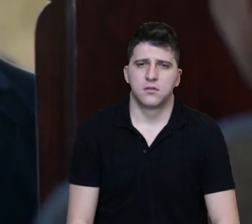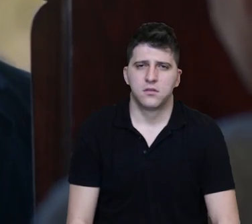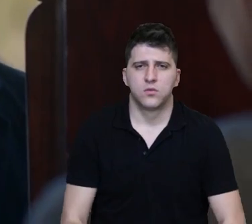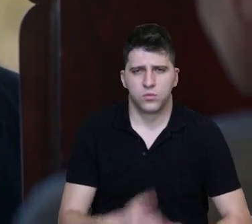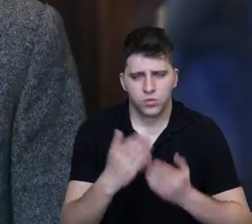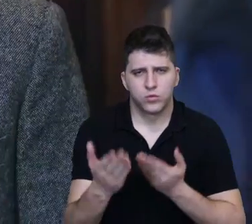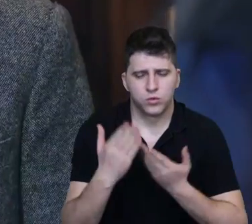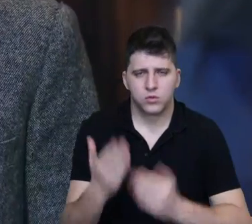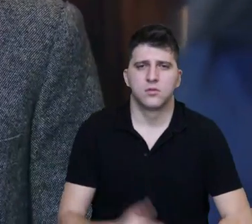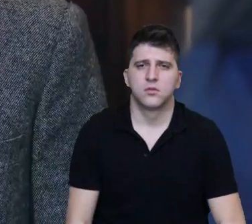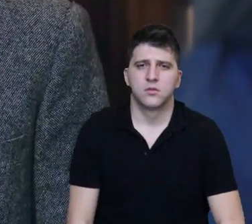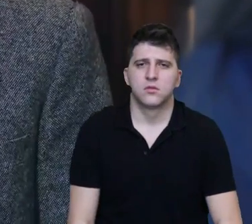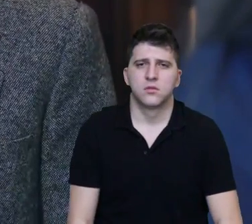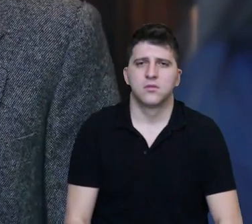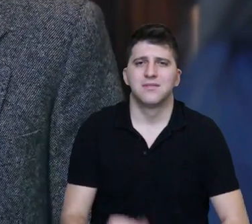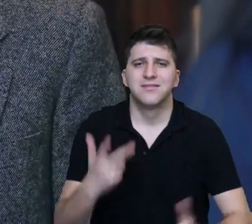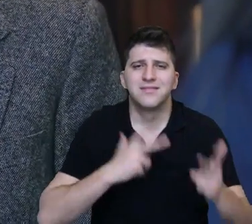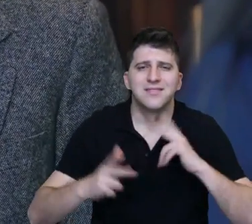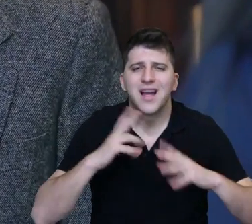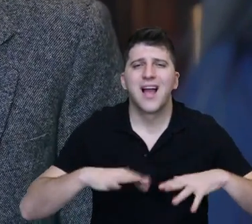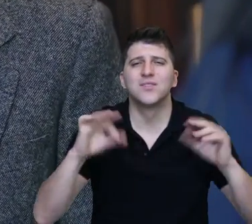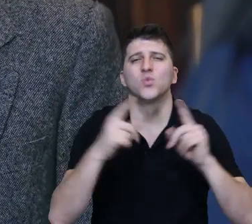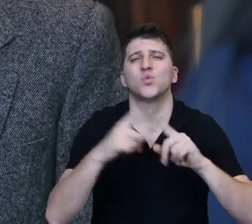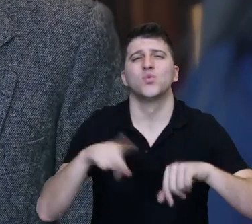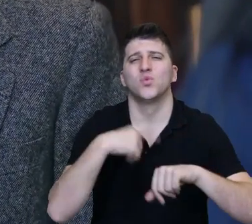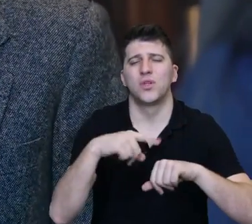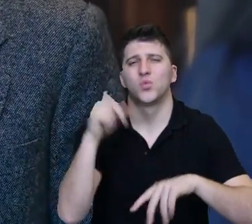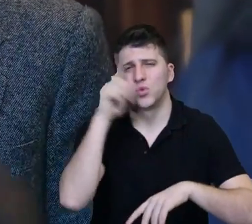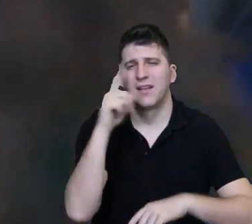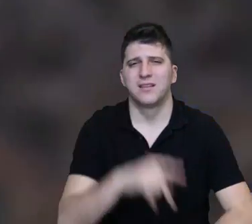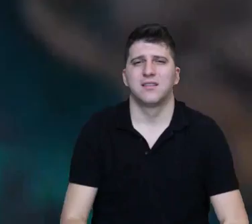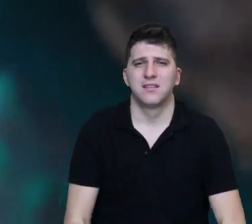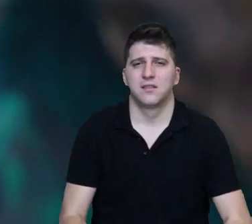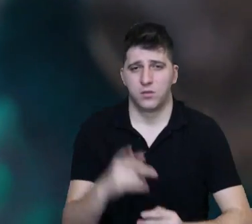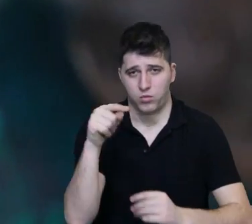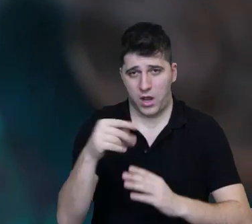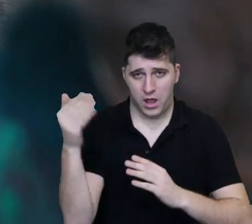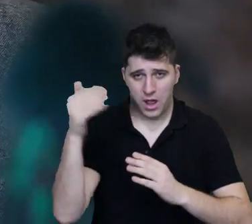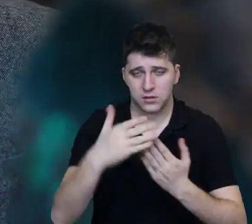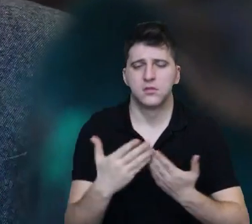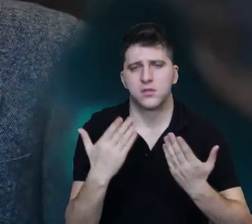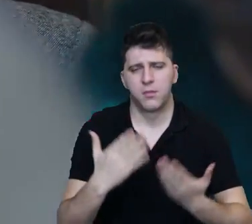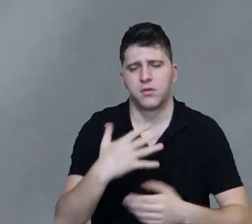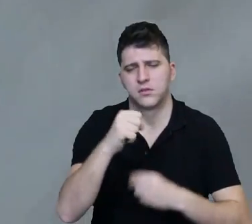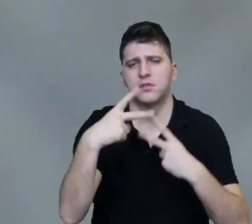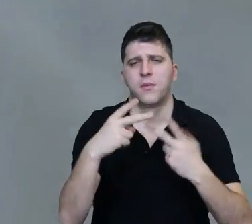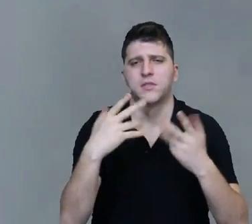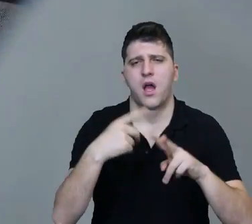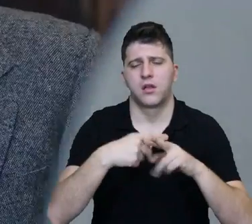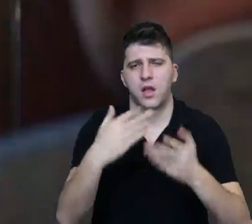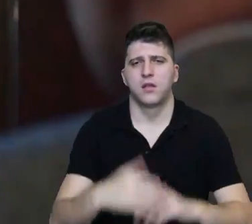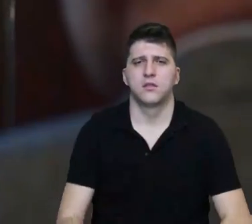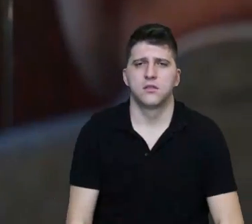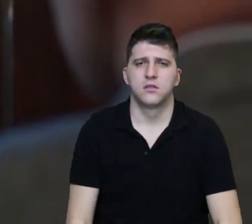Buyurun, buyurun. Çocuğun hazırlanması biraz uzun sürdü de. Madem buraya kadar geldiniz tabii alabilirsiniz Arda'yı.